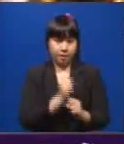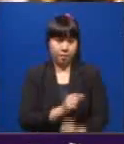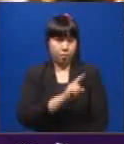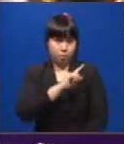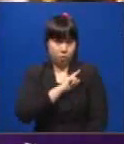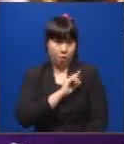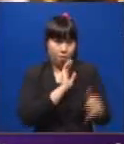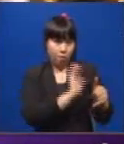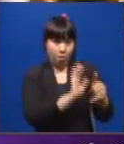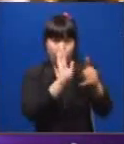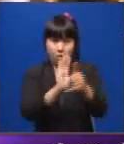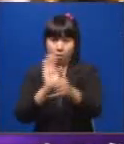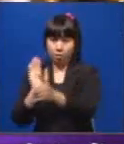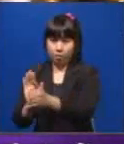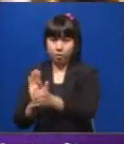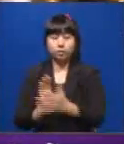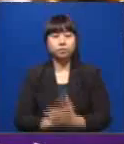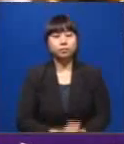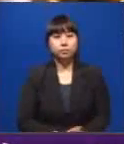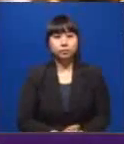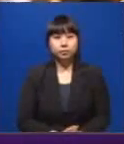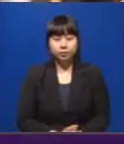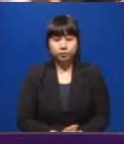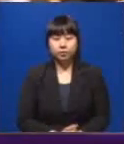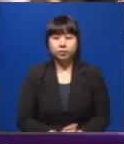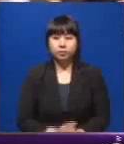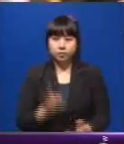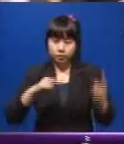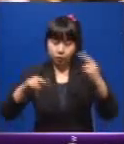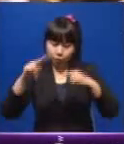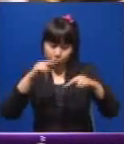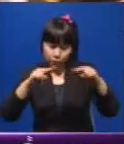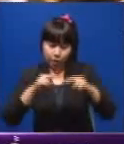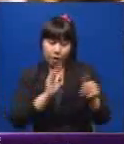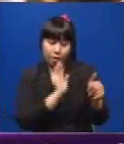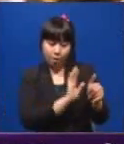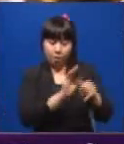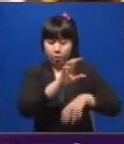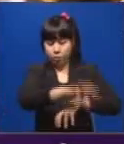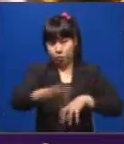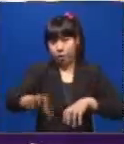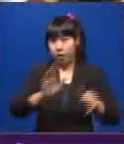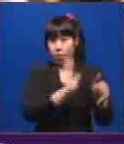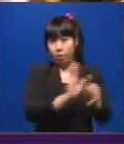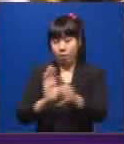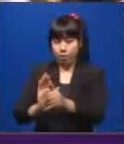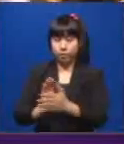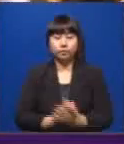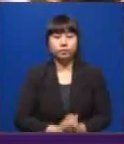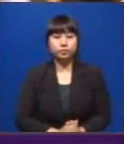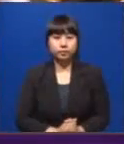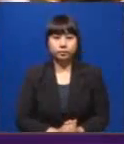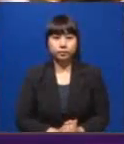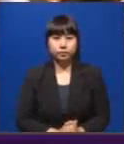นดูแลกันเลยในทำหน้าที่ของตนแล้วเราก็